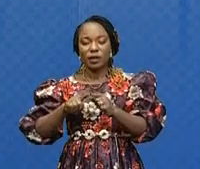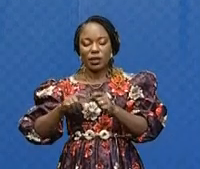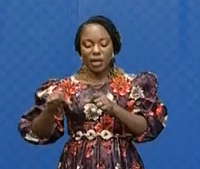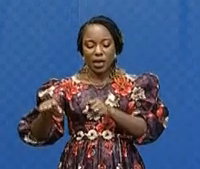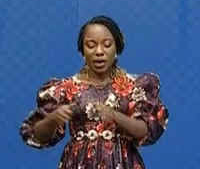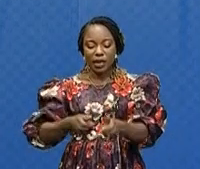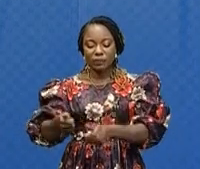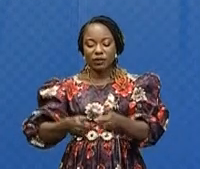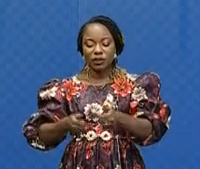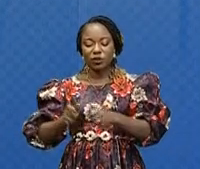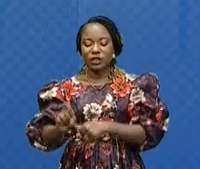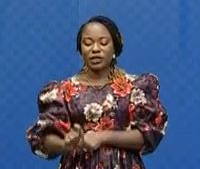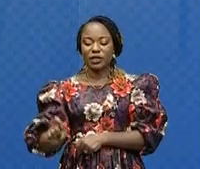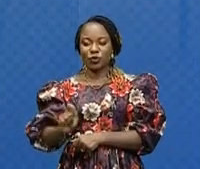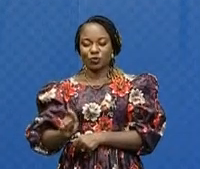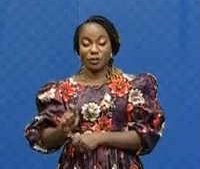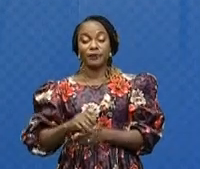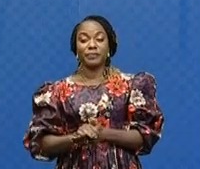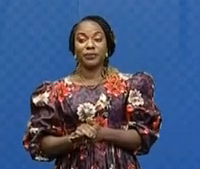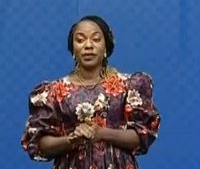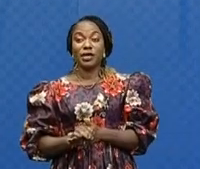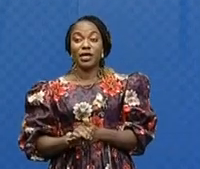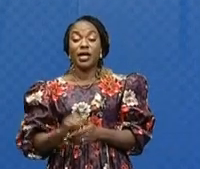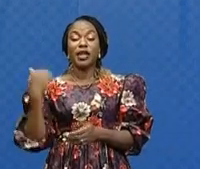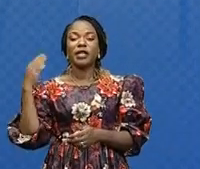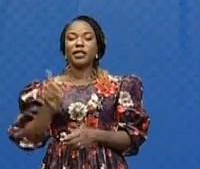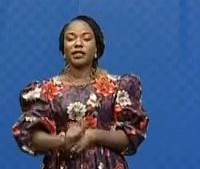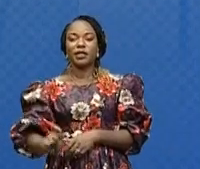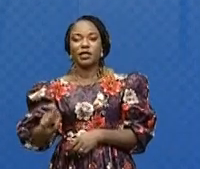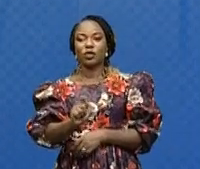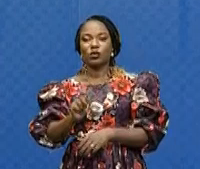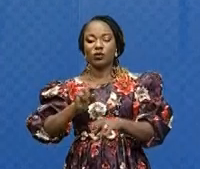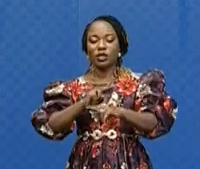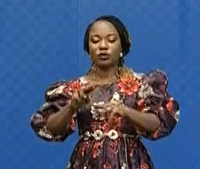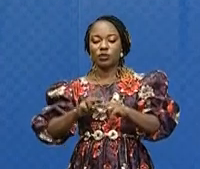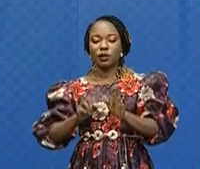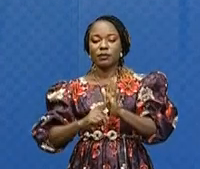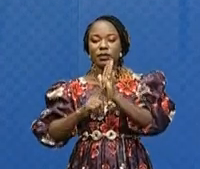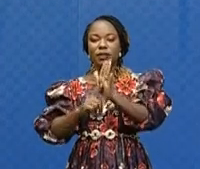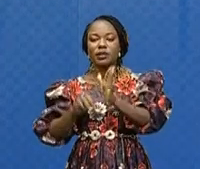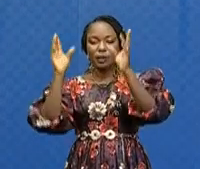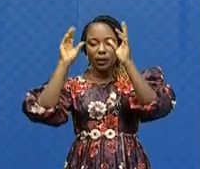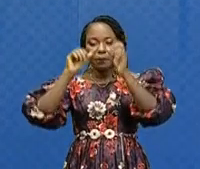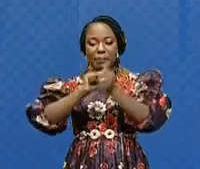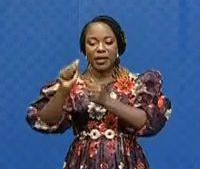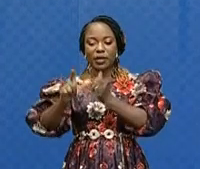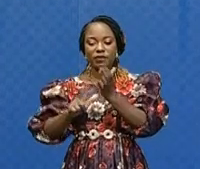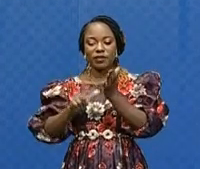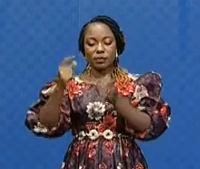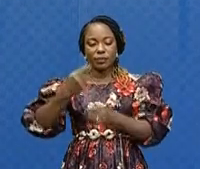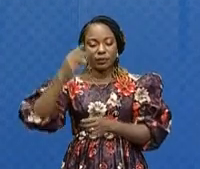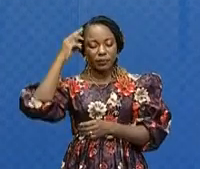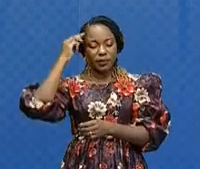territoire. L'état du territoire national, présenté par le vice-premier ministre, ministre de